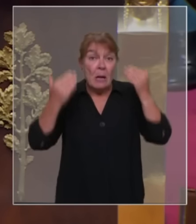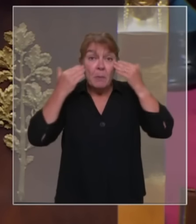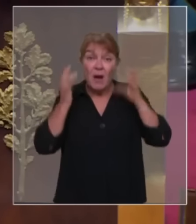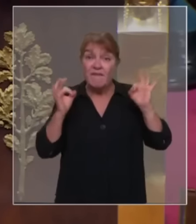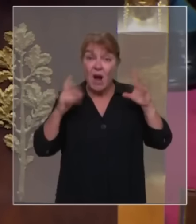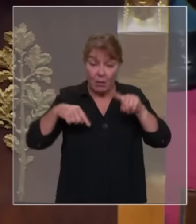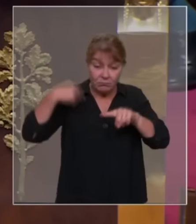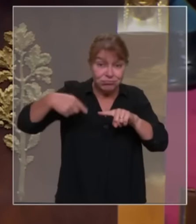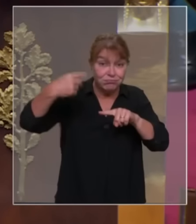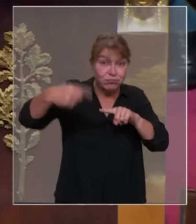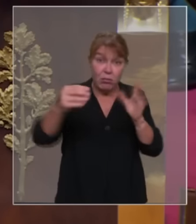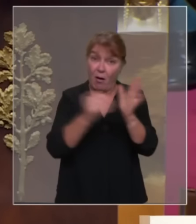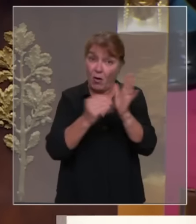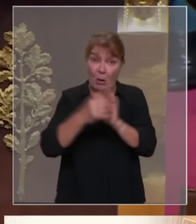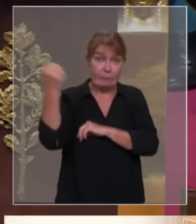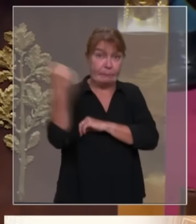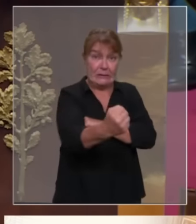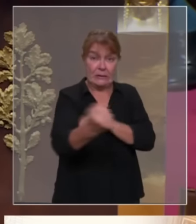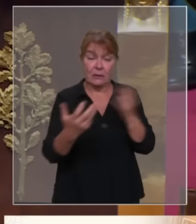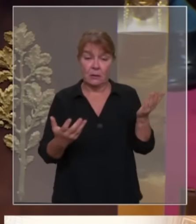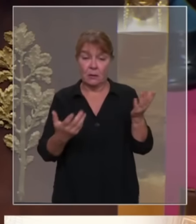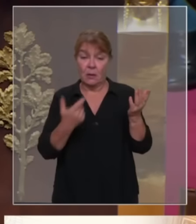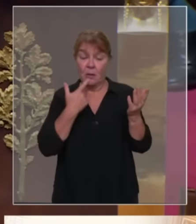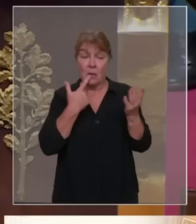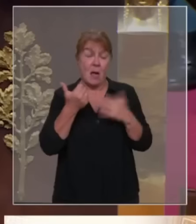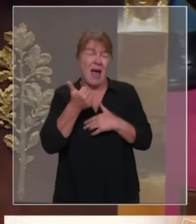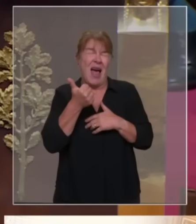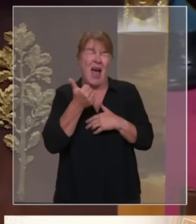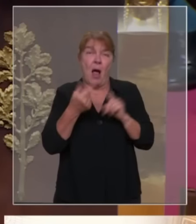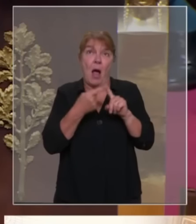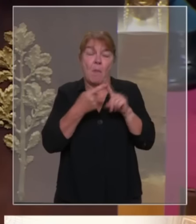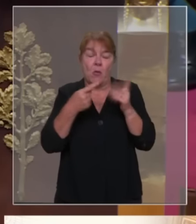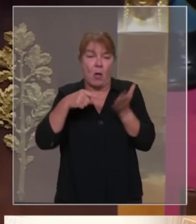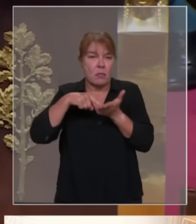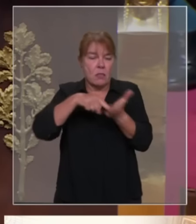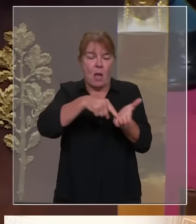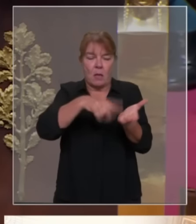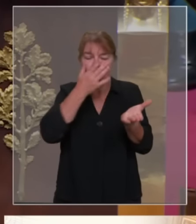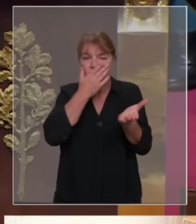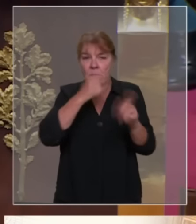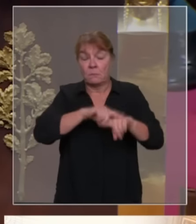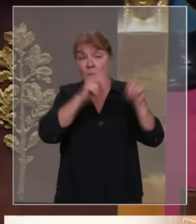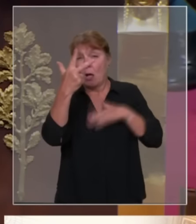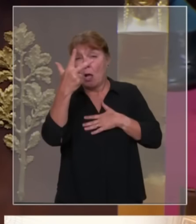petits-enfants. La véritable épée de Damoclès, c'est notre dette financière colossale.